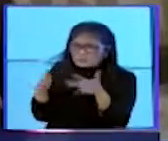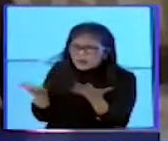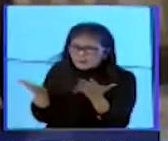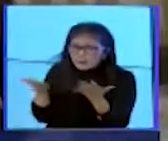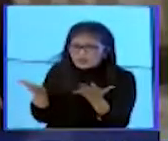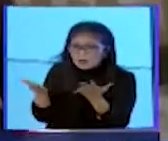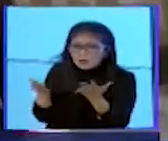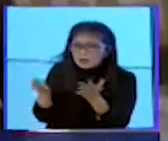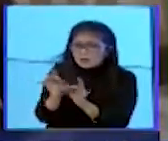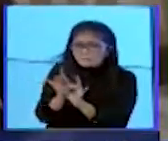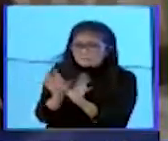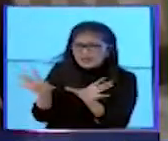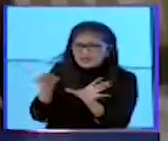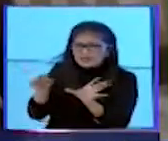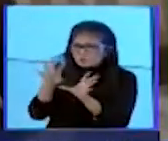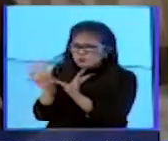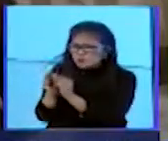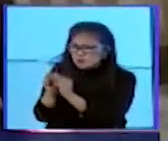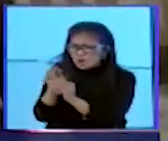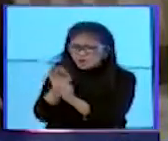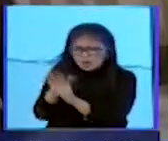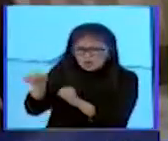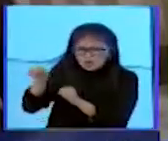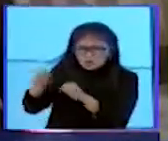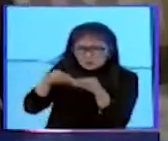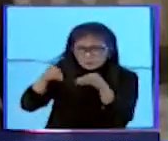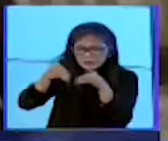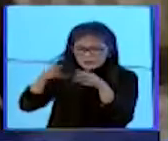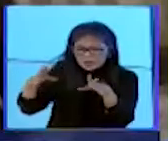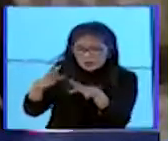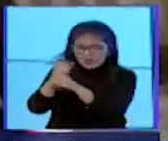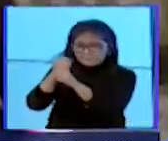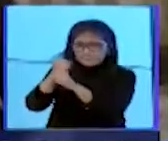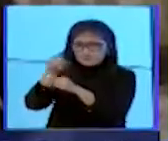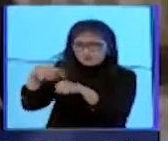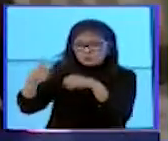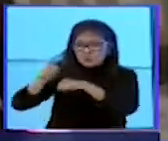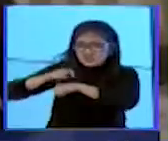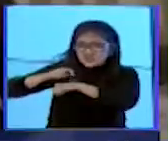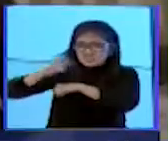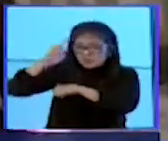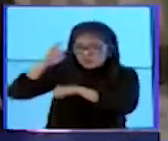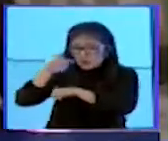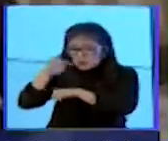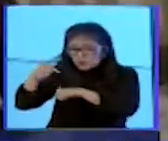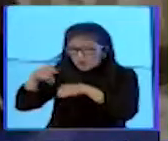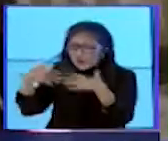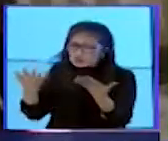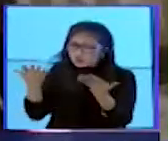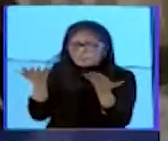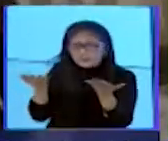membedakan dari sisi jumlah misalnya penyederhanaan yang dilakukan Apakah jumlah durasinya Apakah jumlah mata pelajaran yang dikurangi